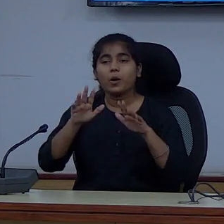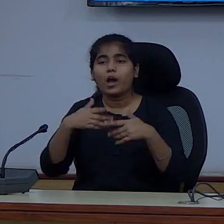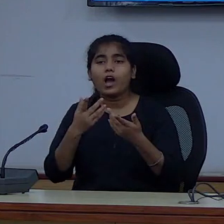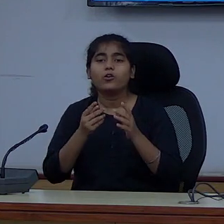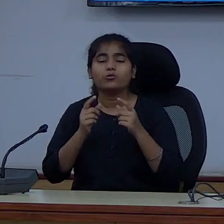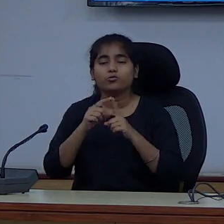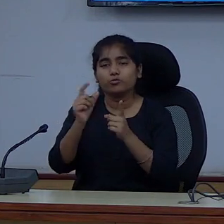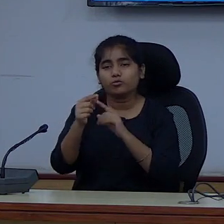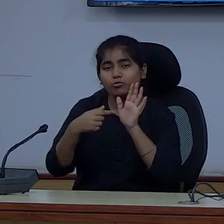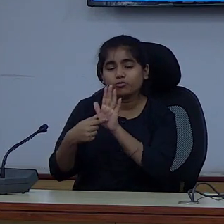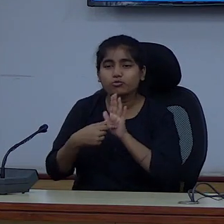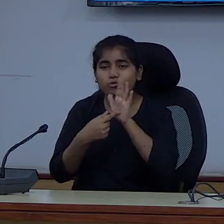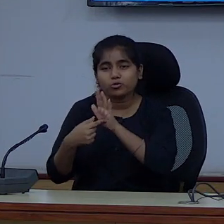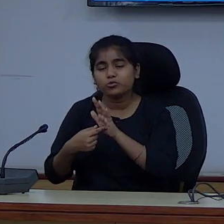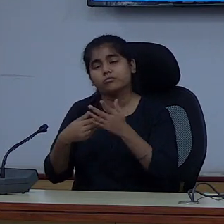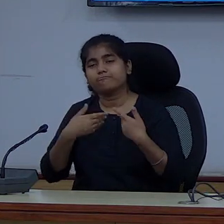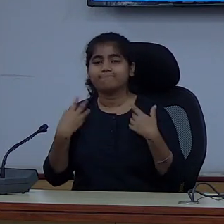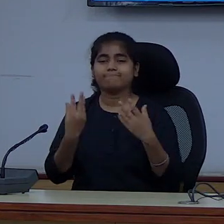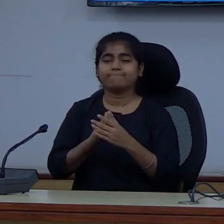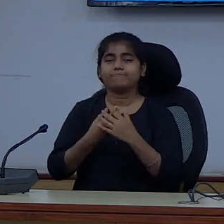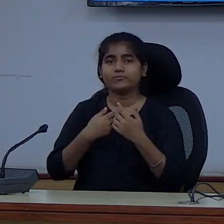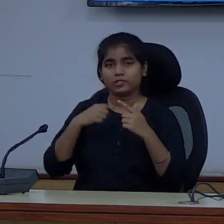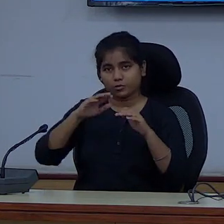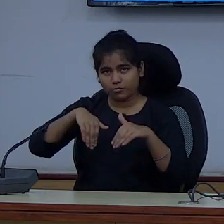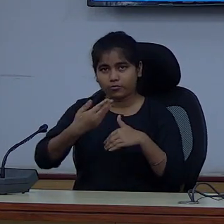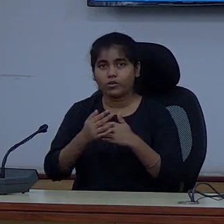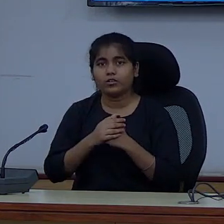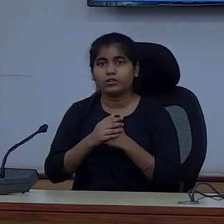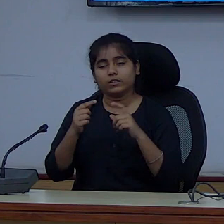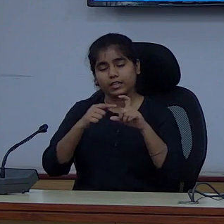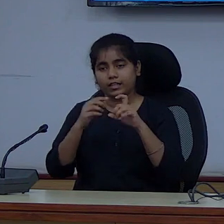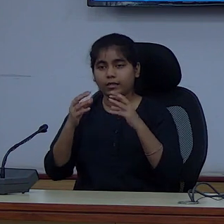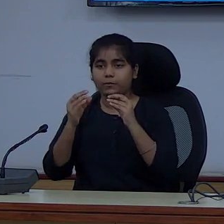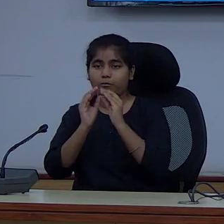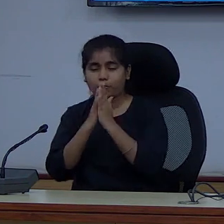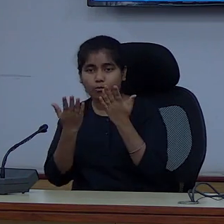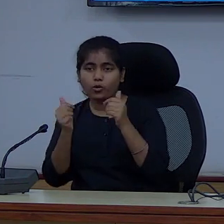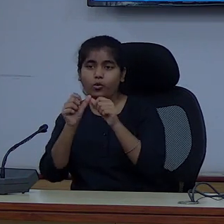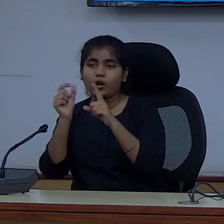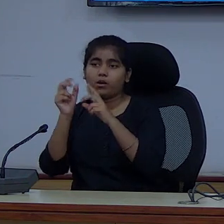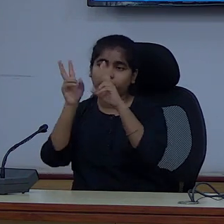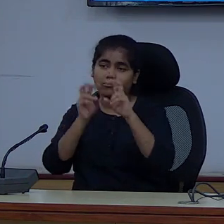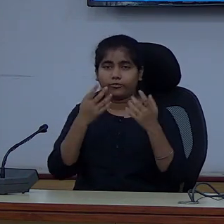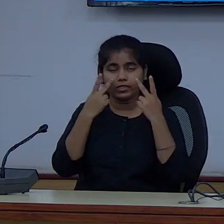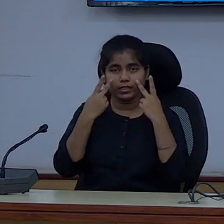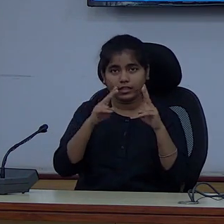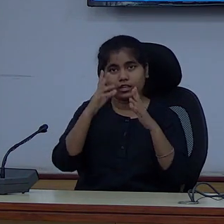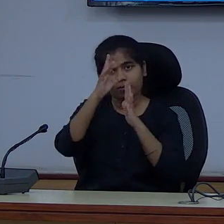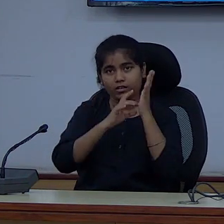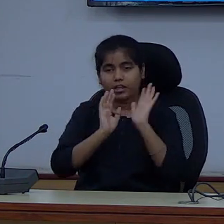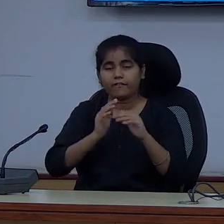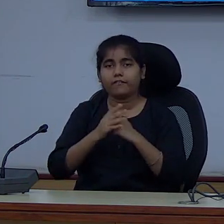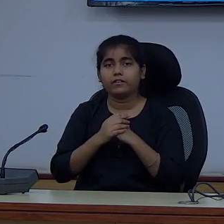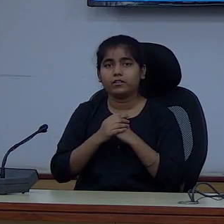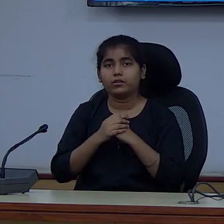कहीं वो कमी है, वो कमी इस तरीके से पूरी हो सकती है, तो कौन उसको कहीं ना कहीं वो याद दिलाएगा, हम दिलाएंगे, आप दिलाएंगे, सोचने की ज़रूरत है। आगे बढ़ते हैं और इस